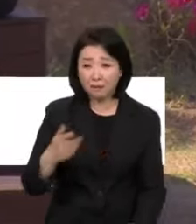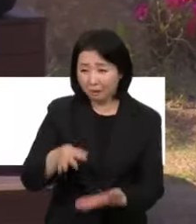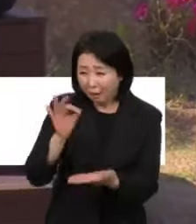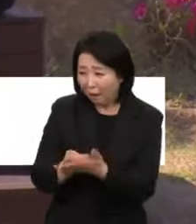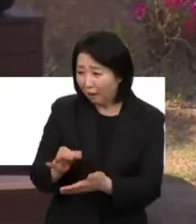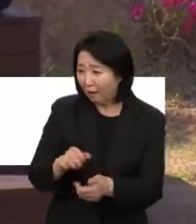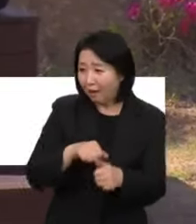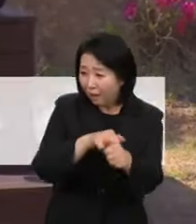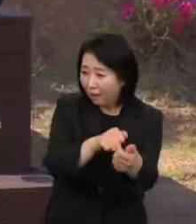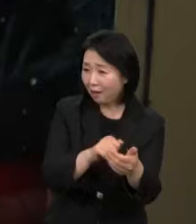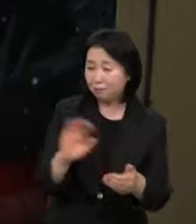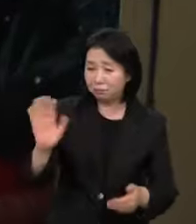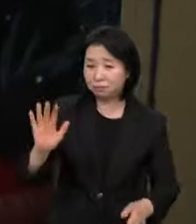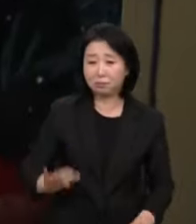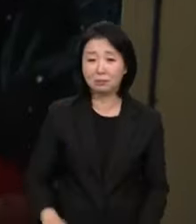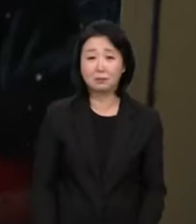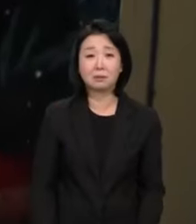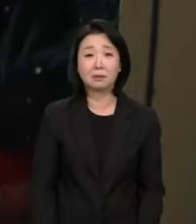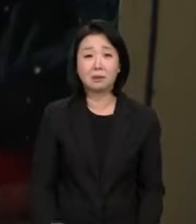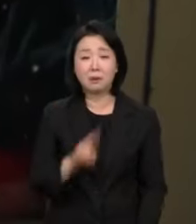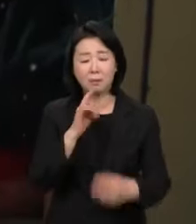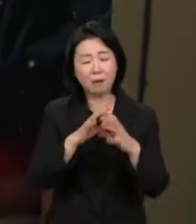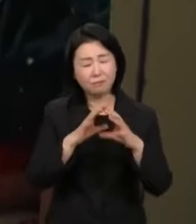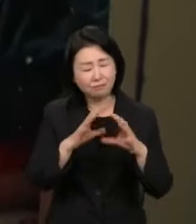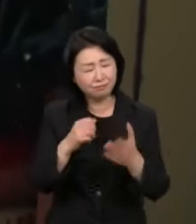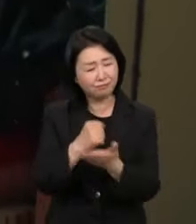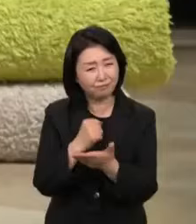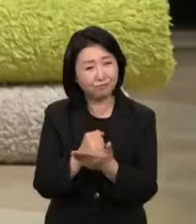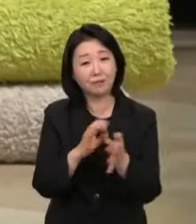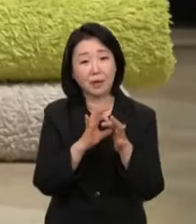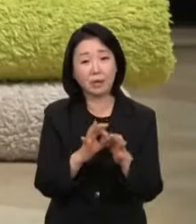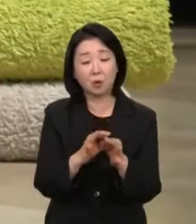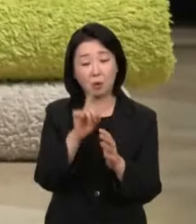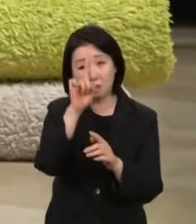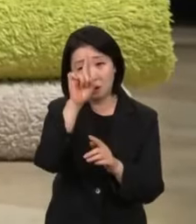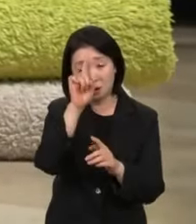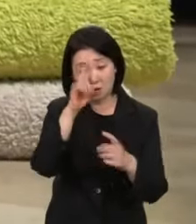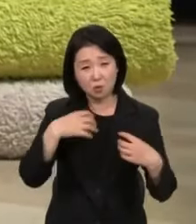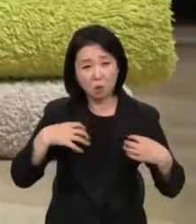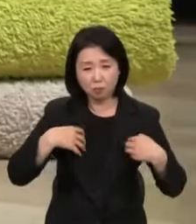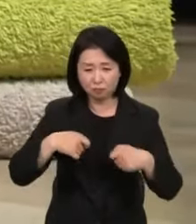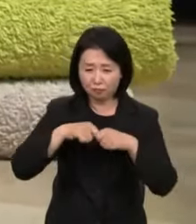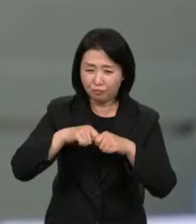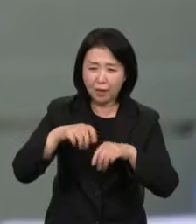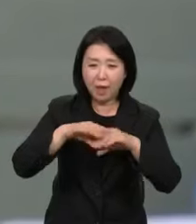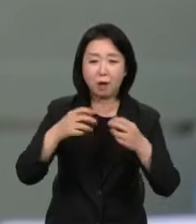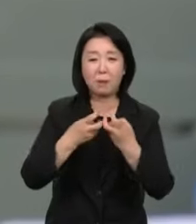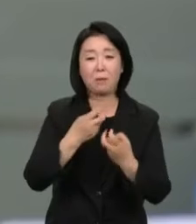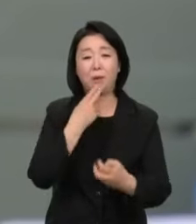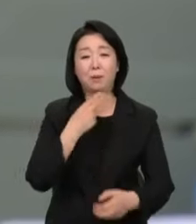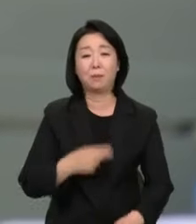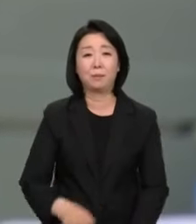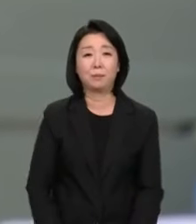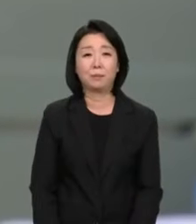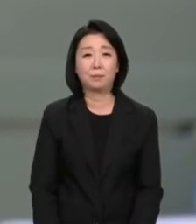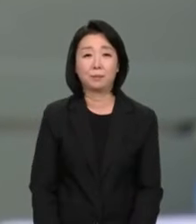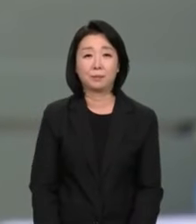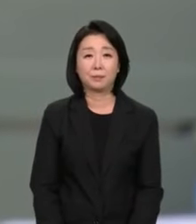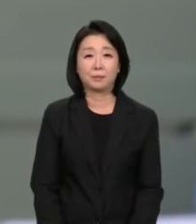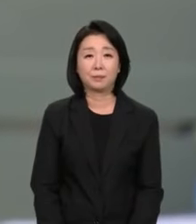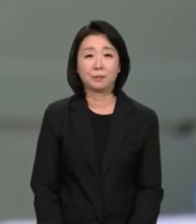것 같습니다. 논란은 계속되지만 정부는 구체적인 대책은 내놓지 않고 있습니다.